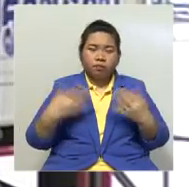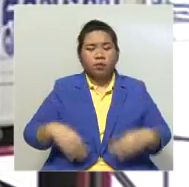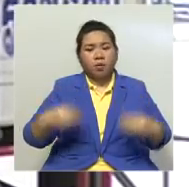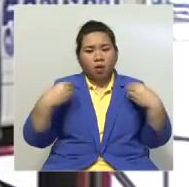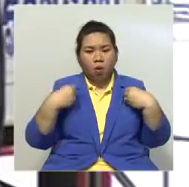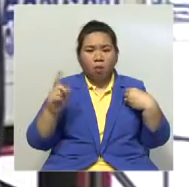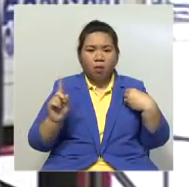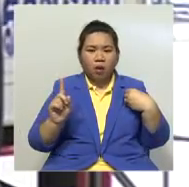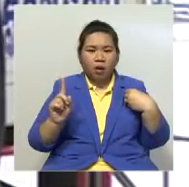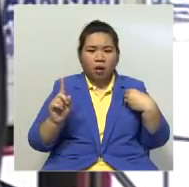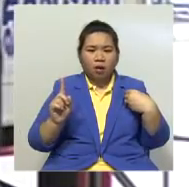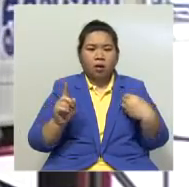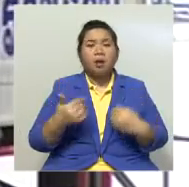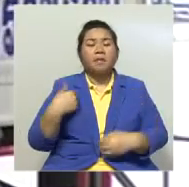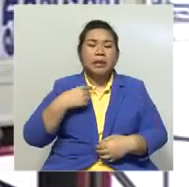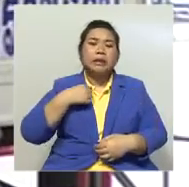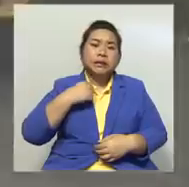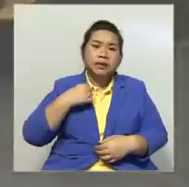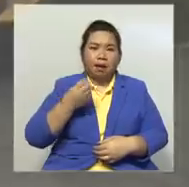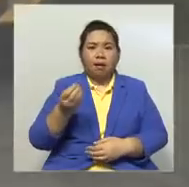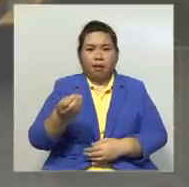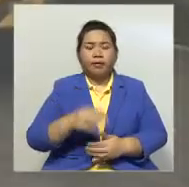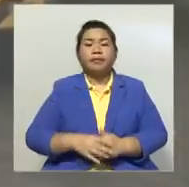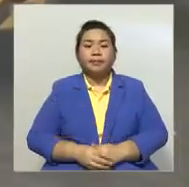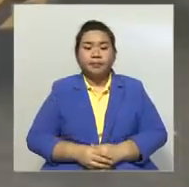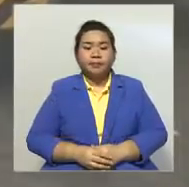ผ้าห่มแล้วก็เป็นเสื้อผ้านะครับ